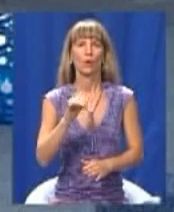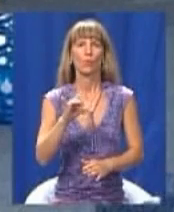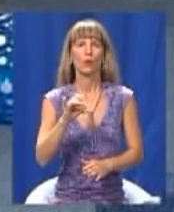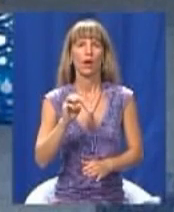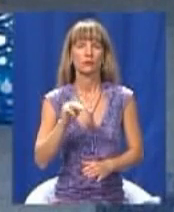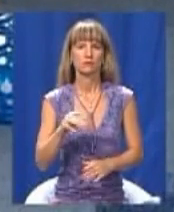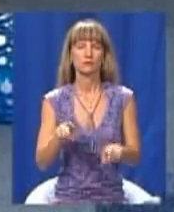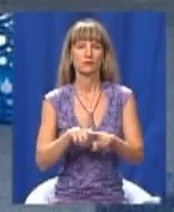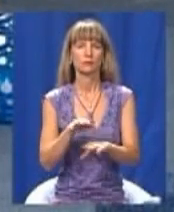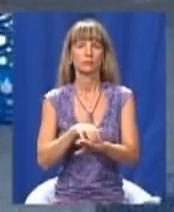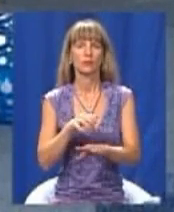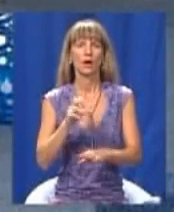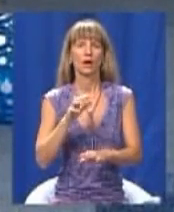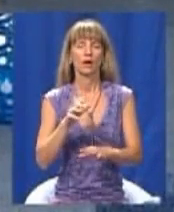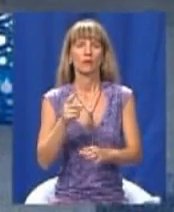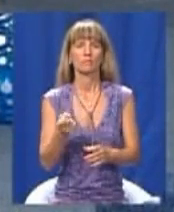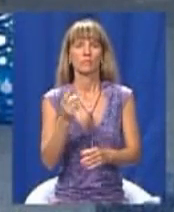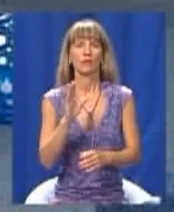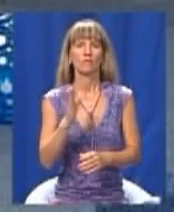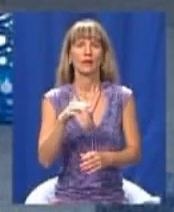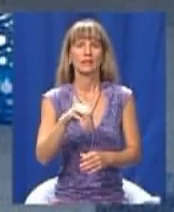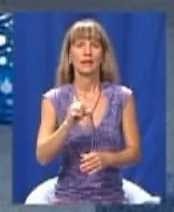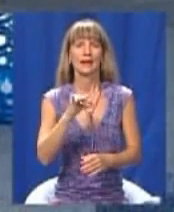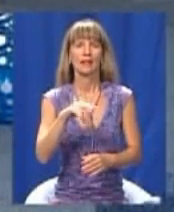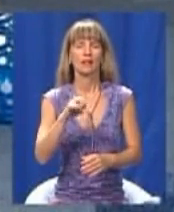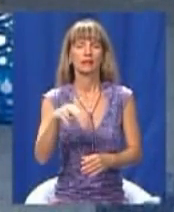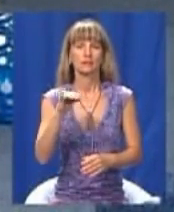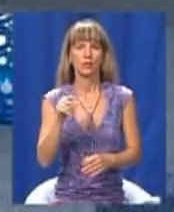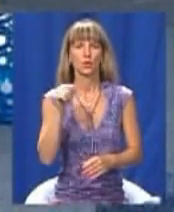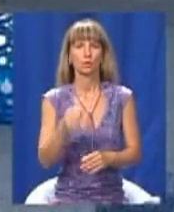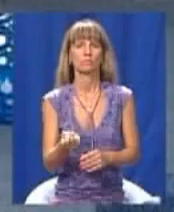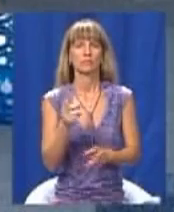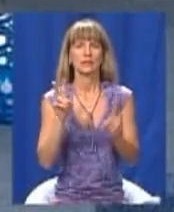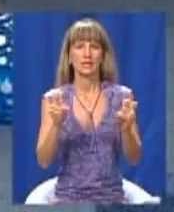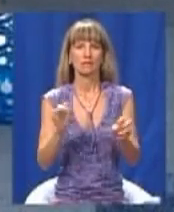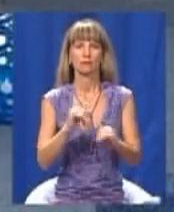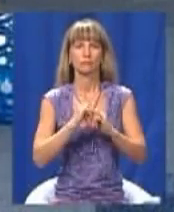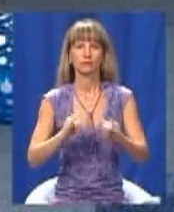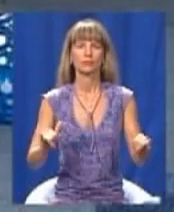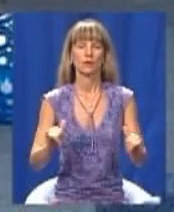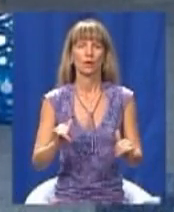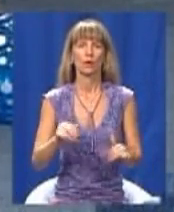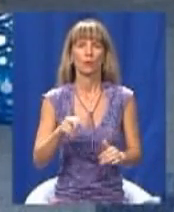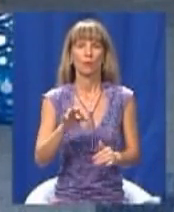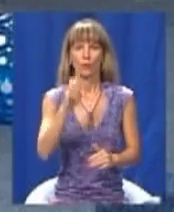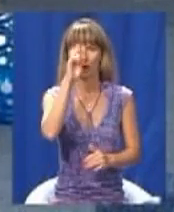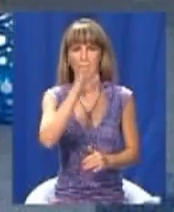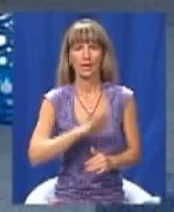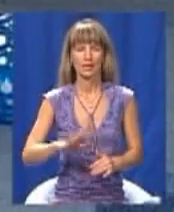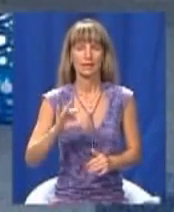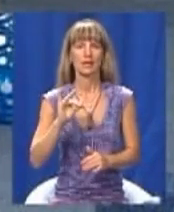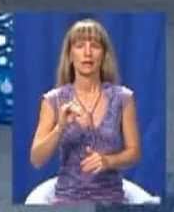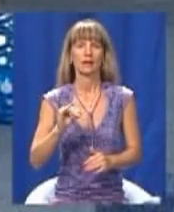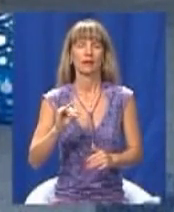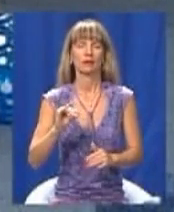порода кішок, що виникла в Таїланді, в провінції Корат, і звідти пішла назва взагалі, і поширилася вона по країні і по світові. Що